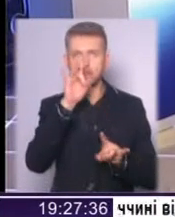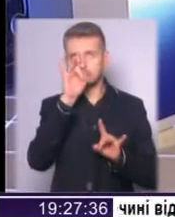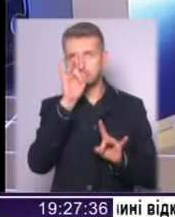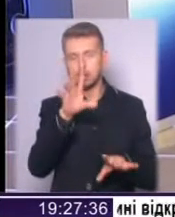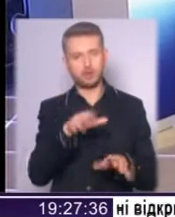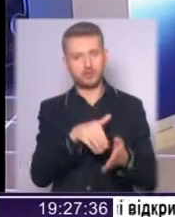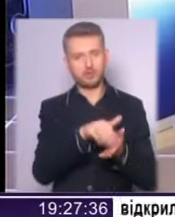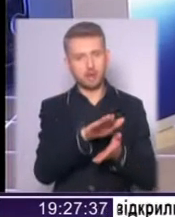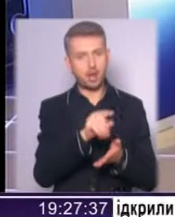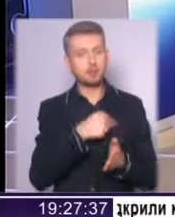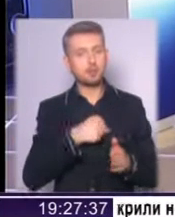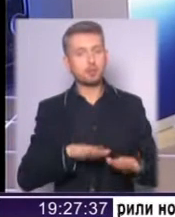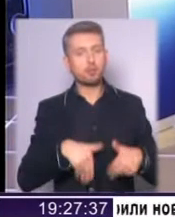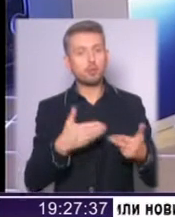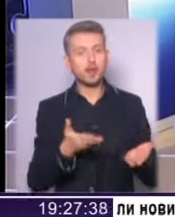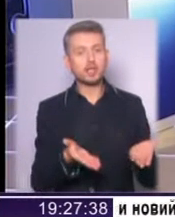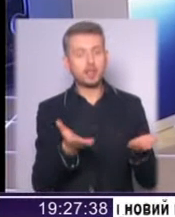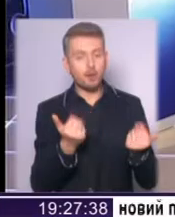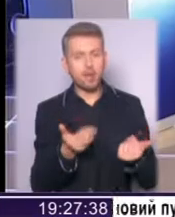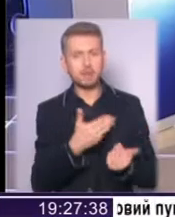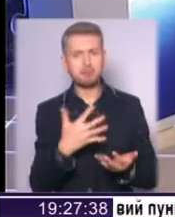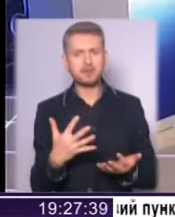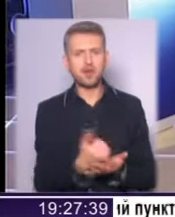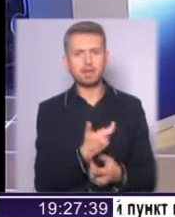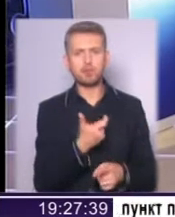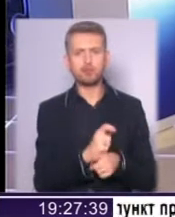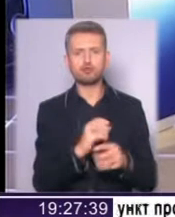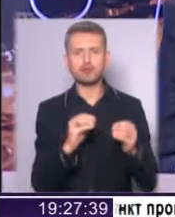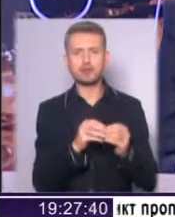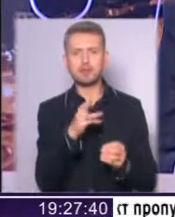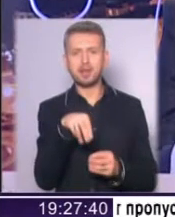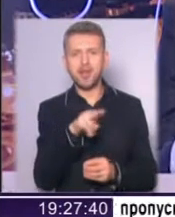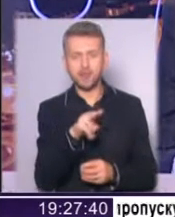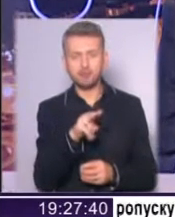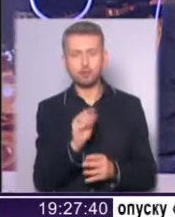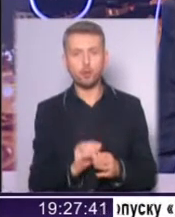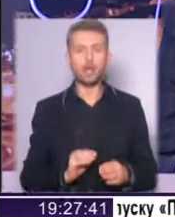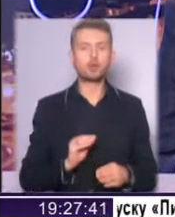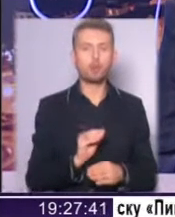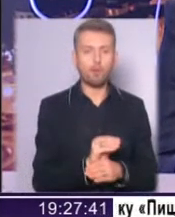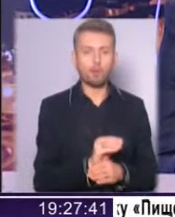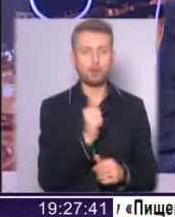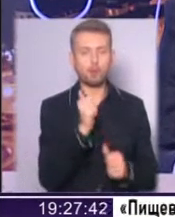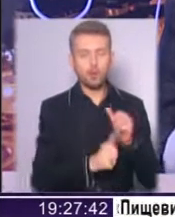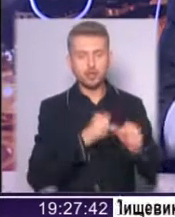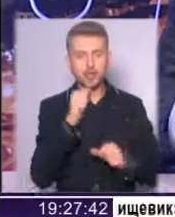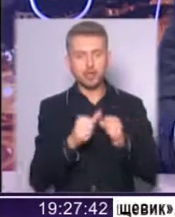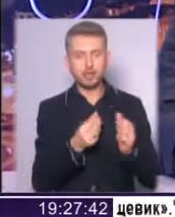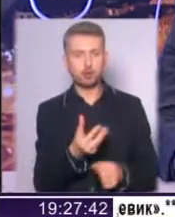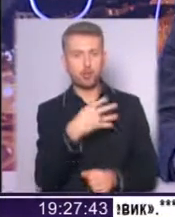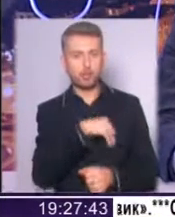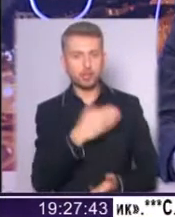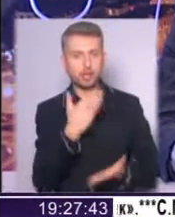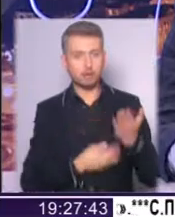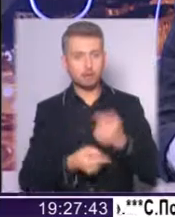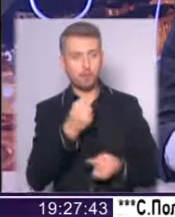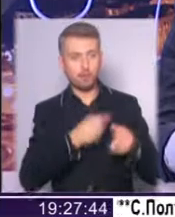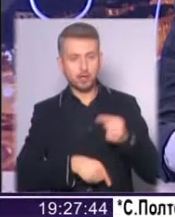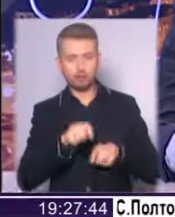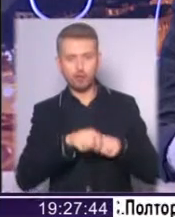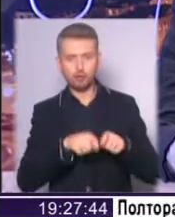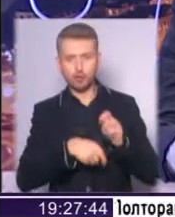і закриє всі свої проблеми. І йдуть так, закладають квартири, машини, і взагалі потім опиняється на вулиці. Так, он, то цю тему